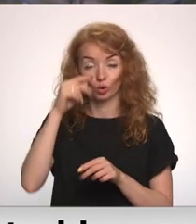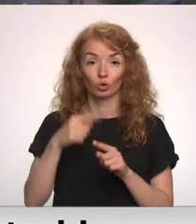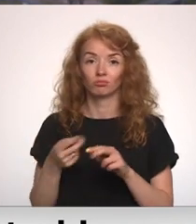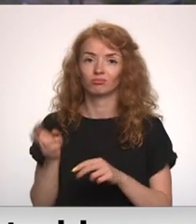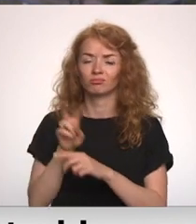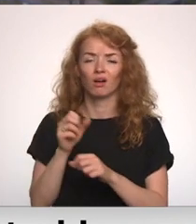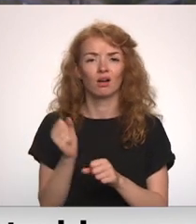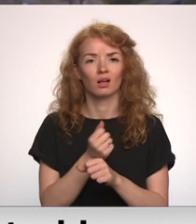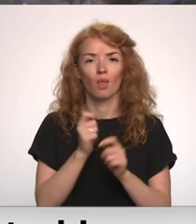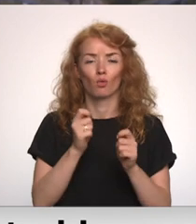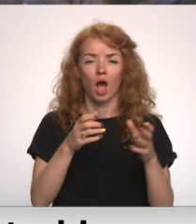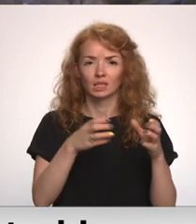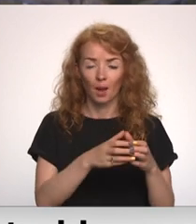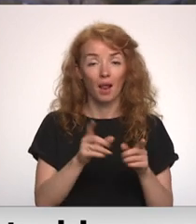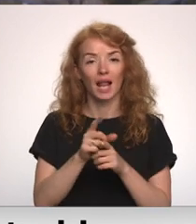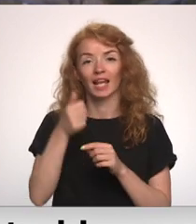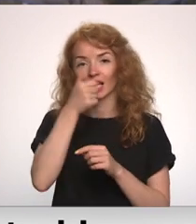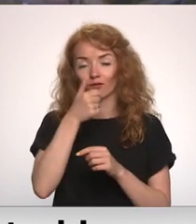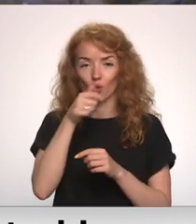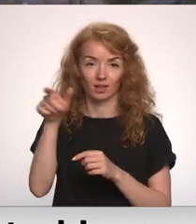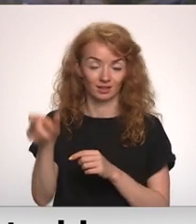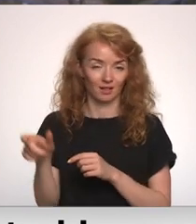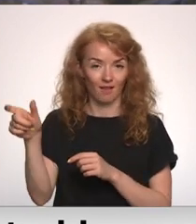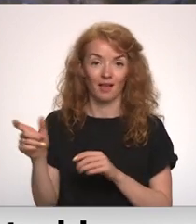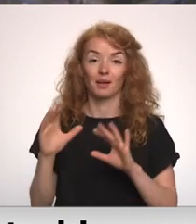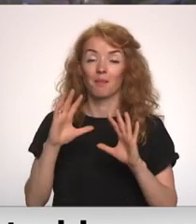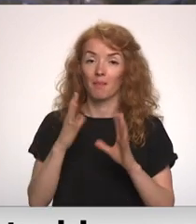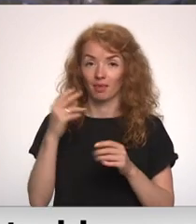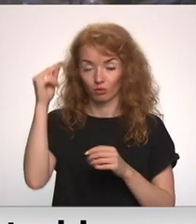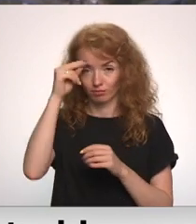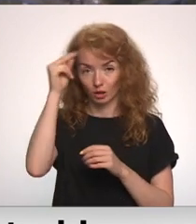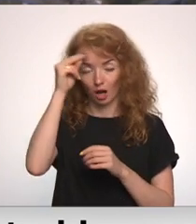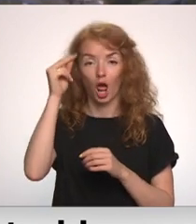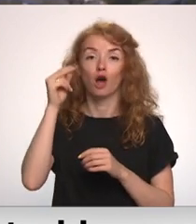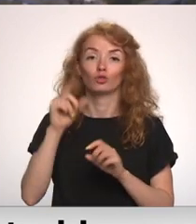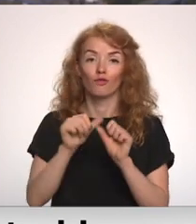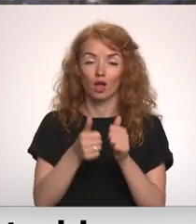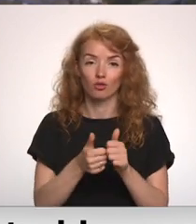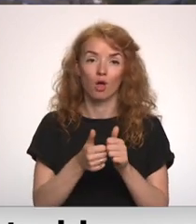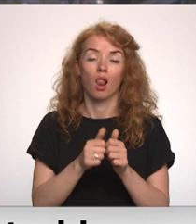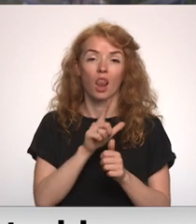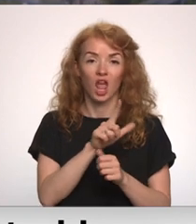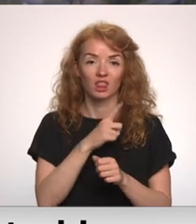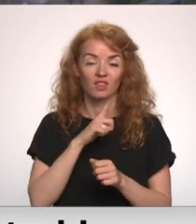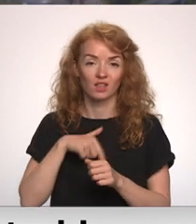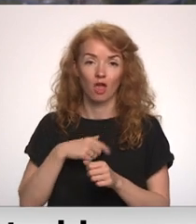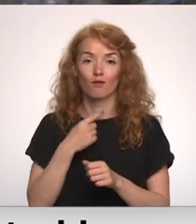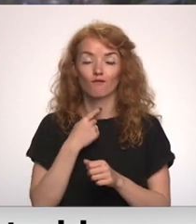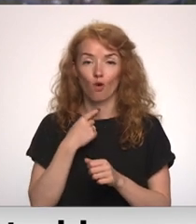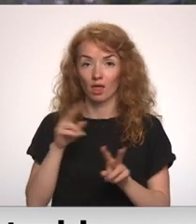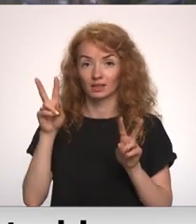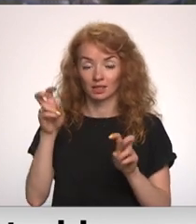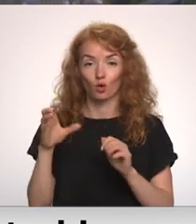gan ansambļi, gan arī individuāli mūzikas mīļotāji. Bet meistarklašu veidotāji vokālā grupa Latvian Voices meistarklašu